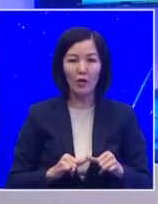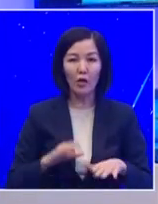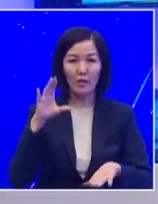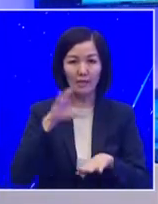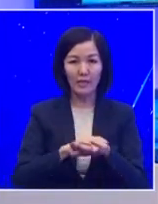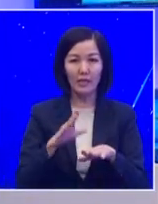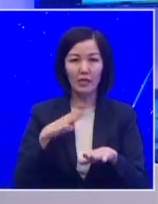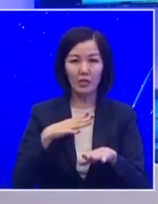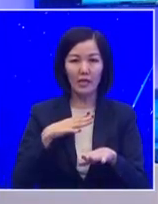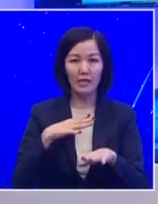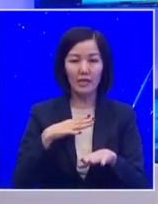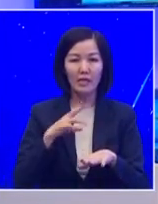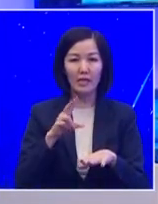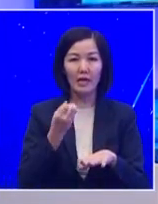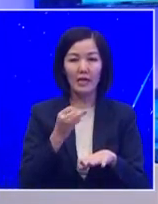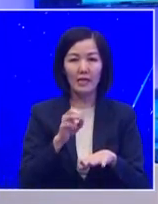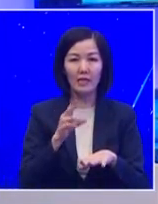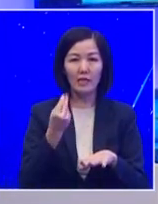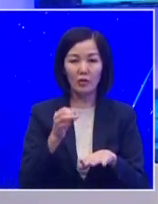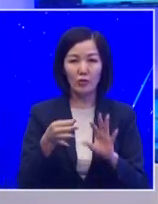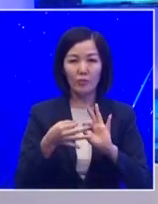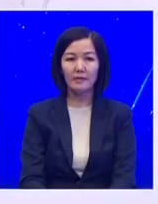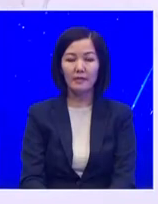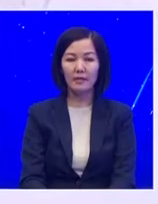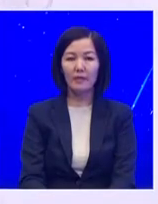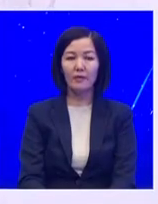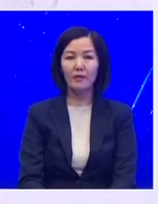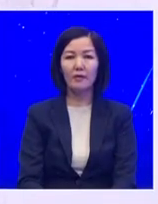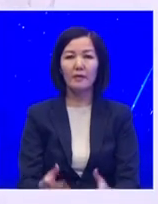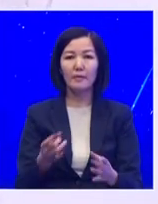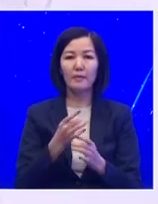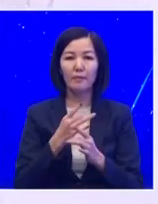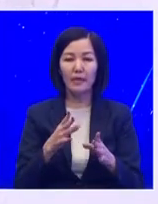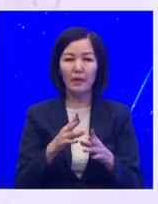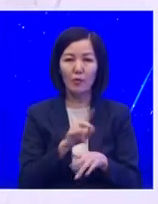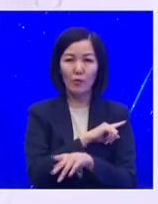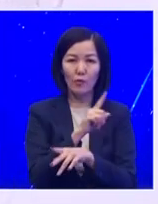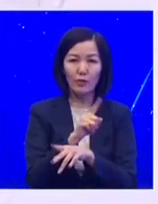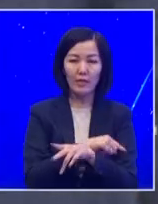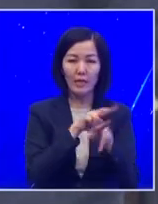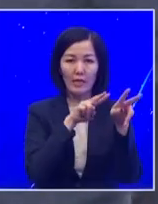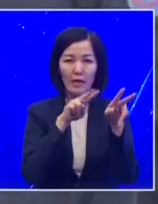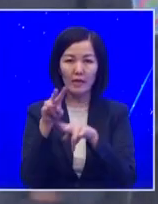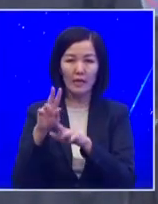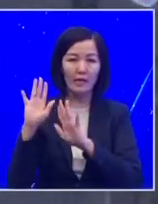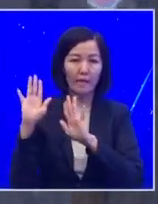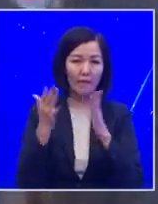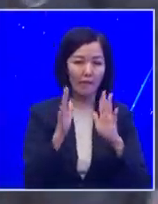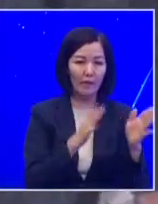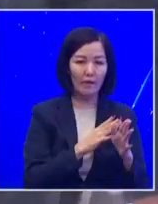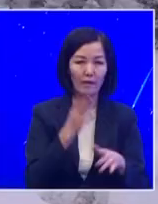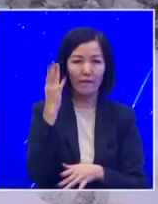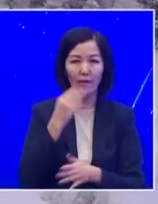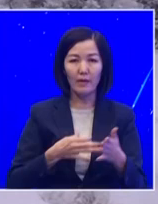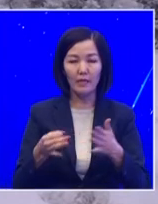удалось содержать с поличным. Алексей Цой с подробностями. Мероприятия по усилению охраны деревьев хвойных пород в Алматинской области перед